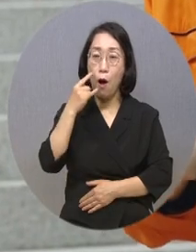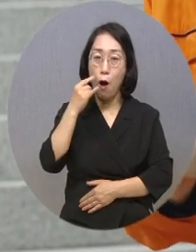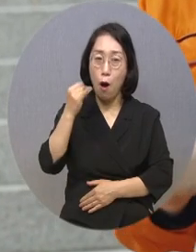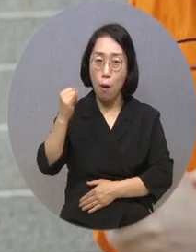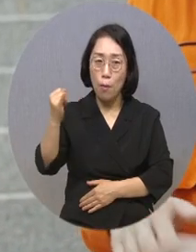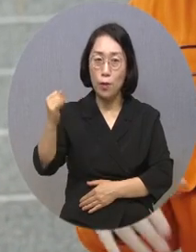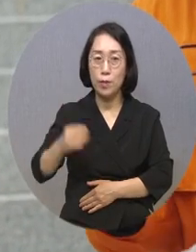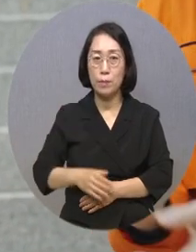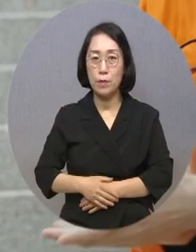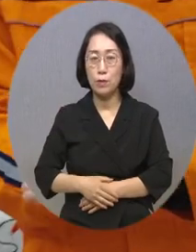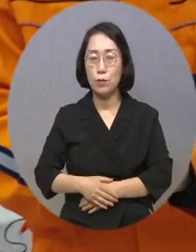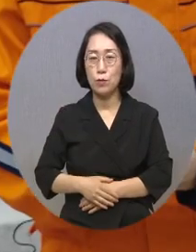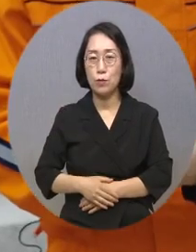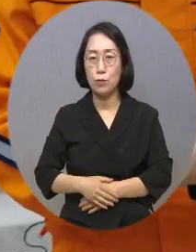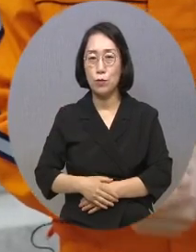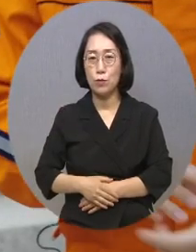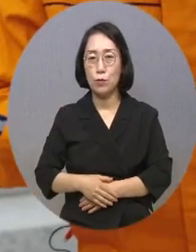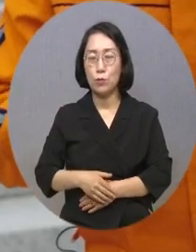어머님이